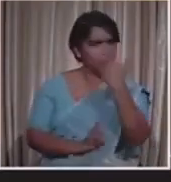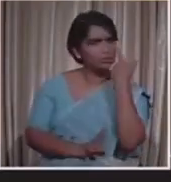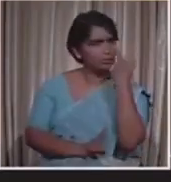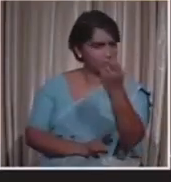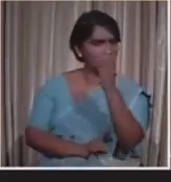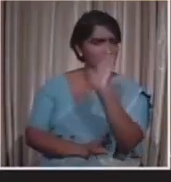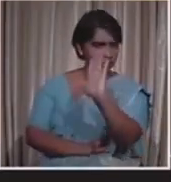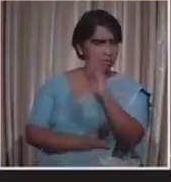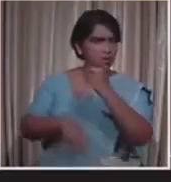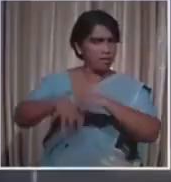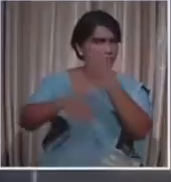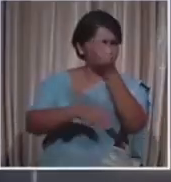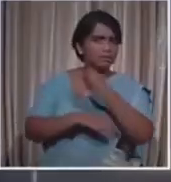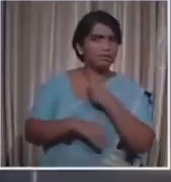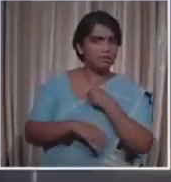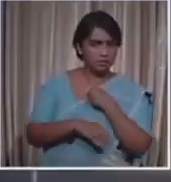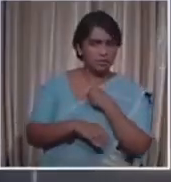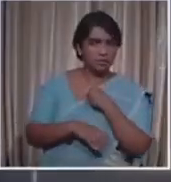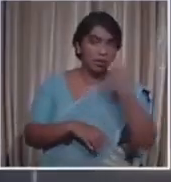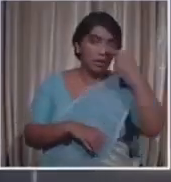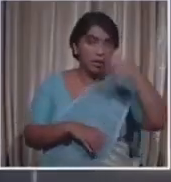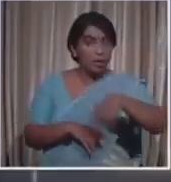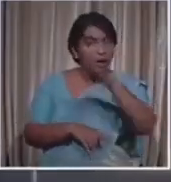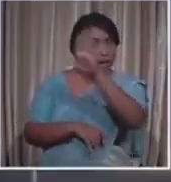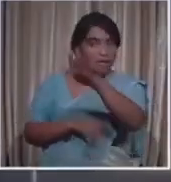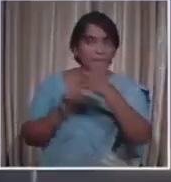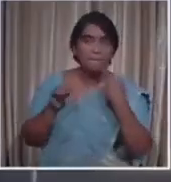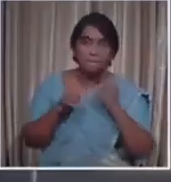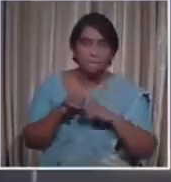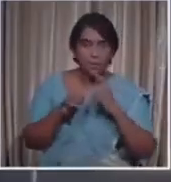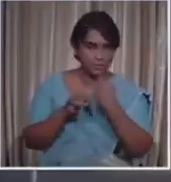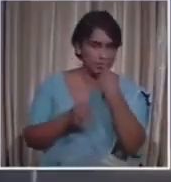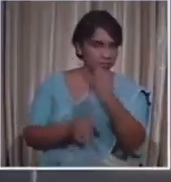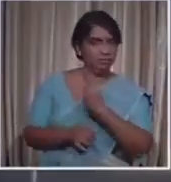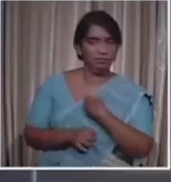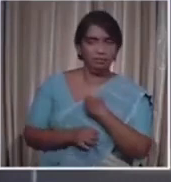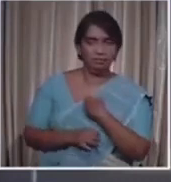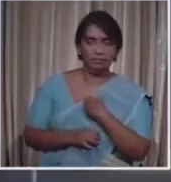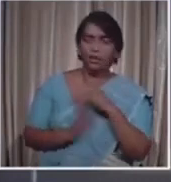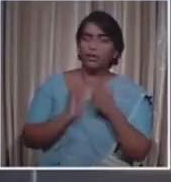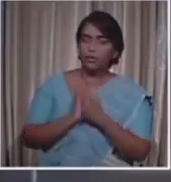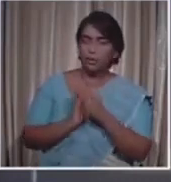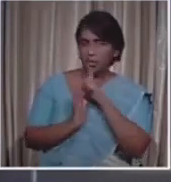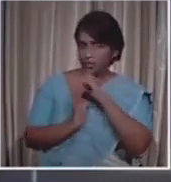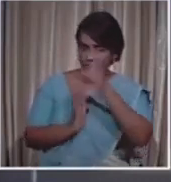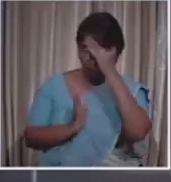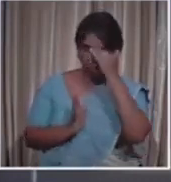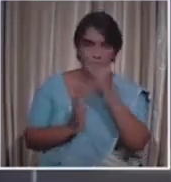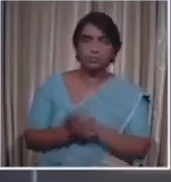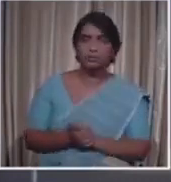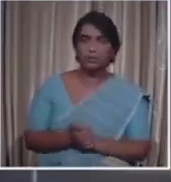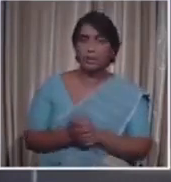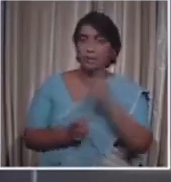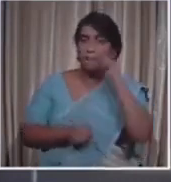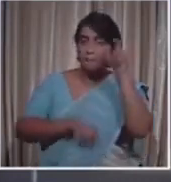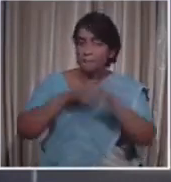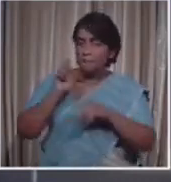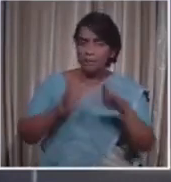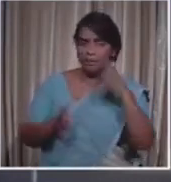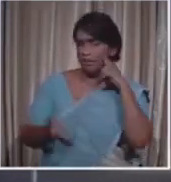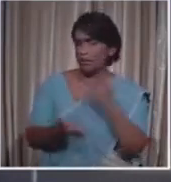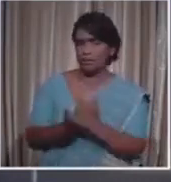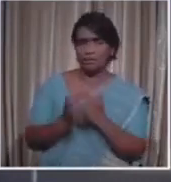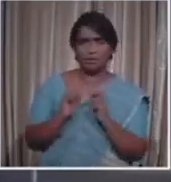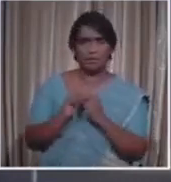පොඩ්ඩක් ඔබතුමා ඉඩ දෙන්න. ඔබතුමාට ඉන්දන තියෙන හින්දාද දන්නේ නැහැ මට මෙහෙම කියන්නේ. ගරු කතානායකතුමනි, මිනිස්සු පෙළෙන්නේ ඉතාම